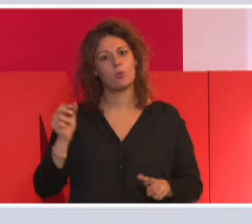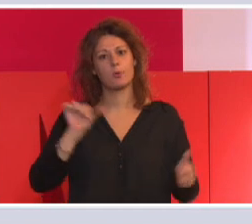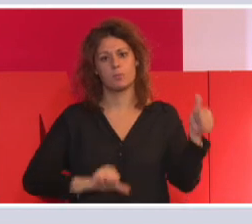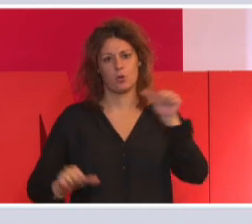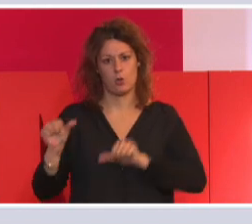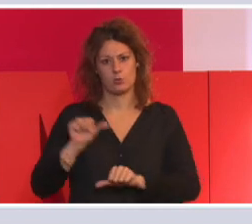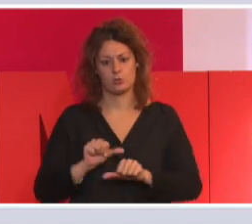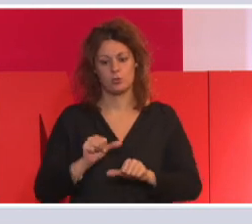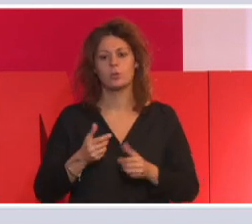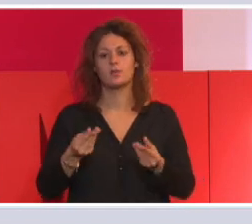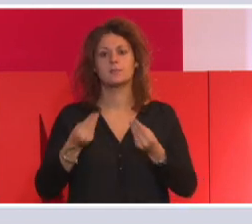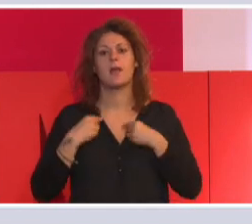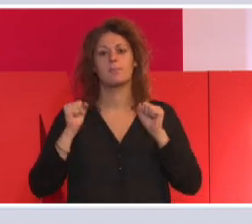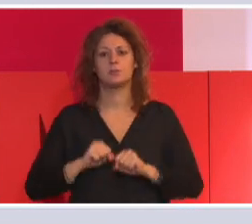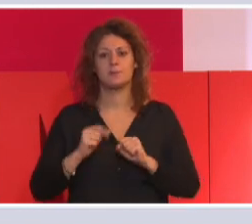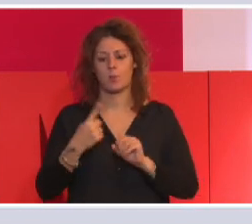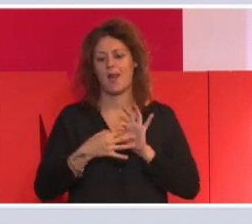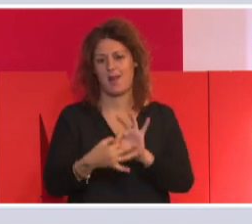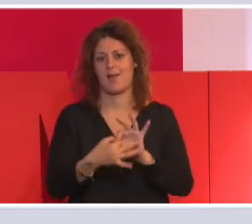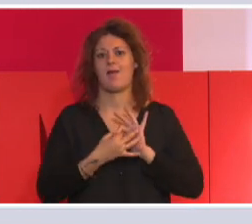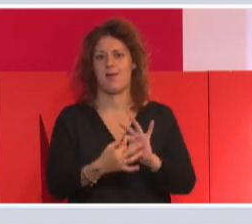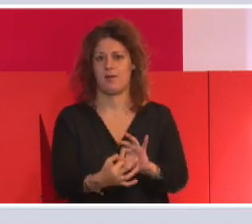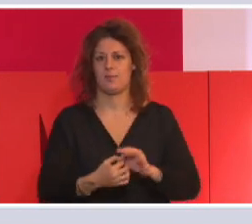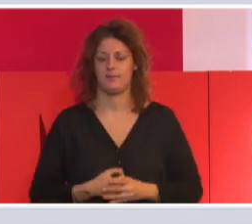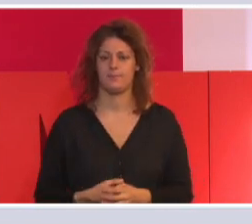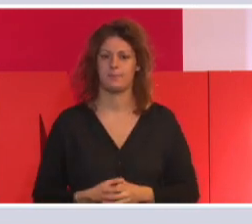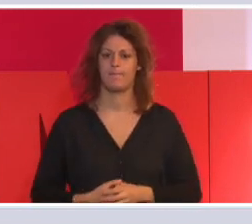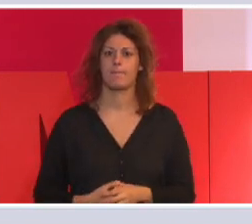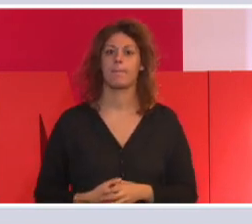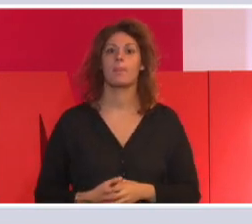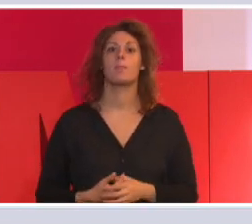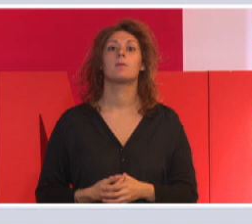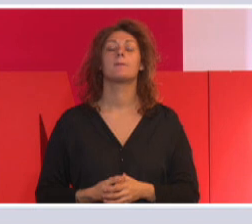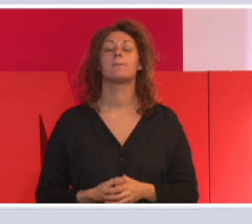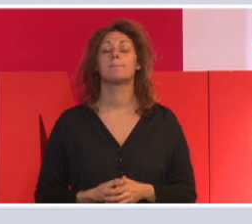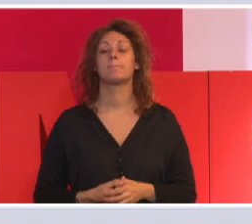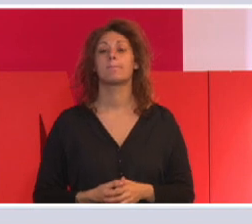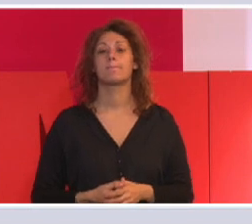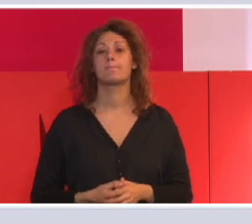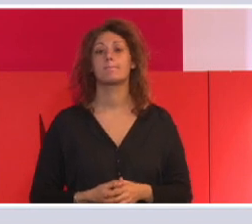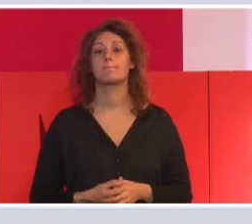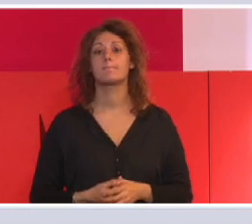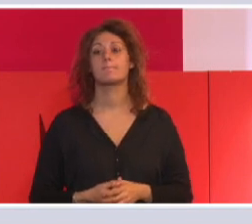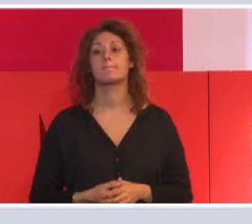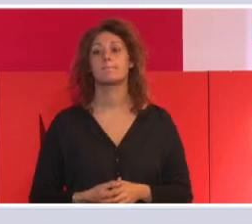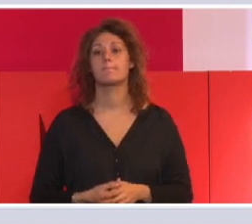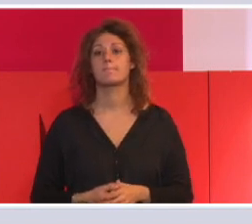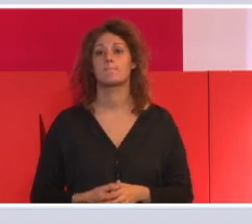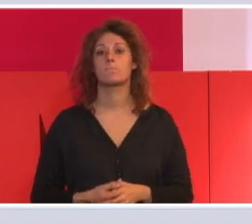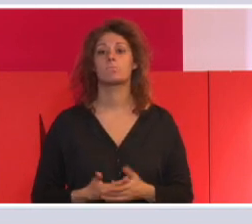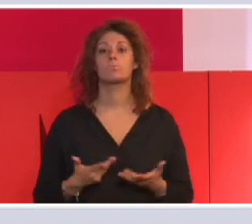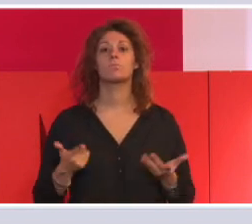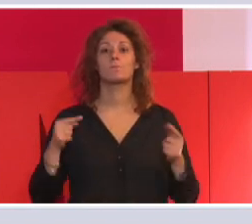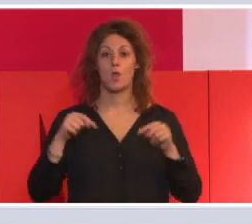legame oggi addirittura per l'uomo e per altre specie di mammiferi parliamo di classe di